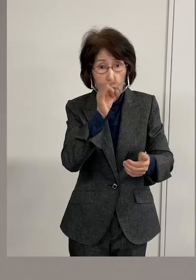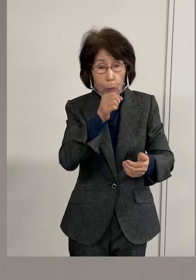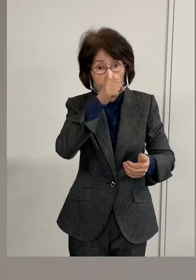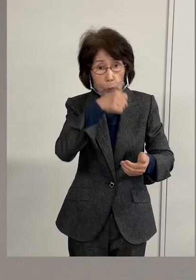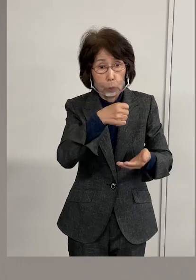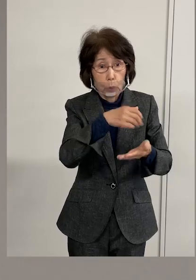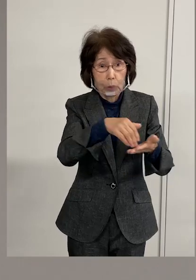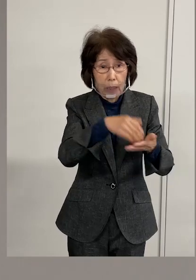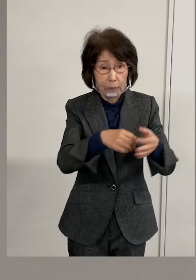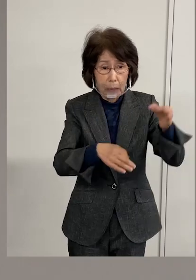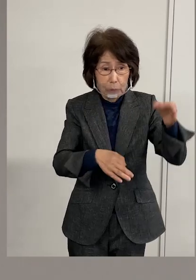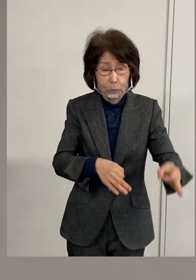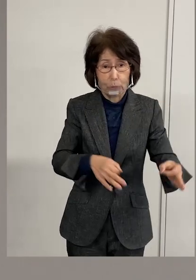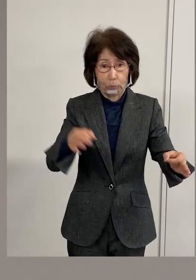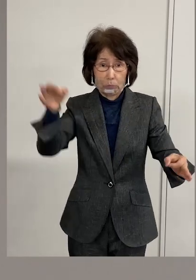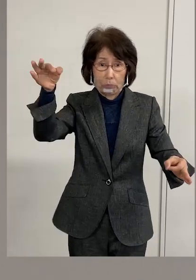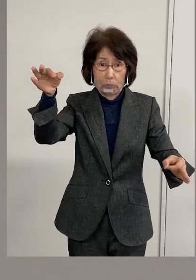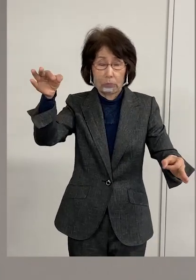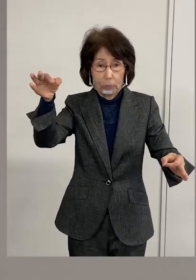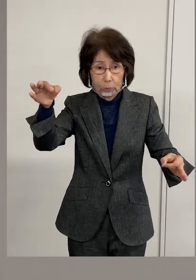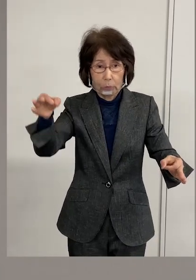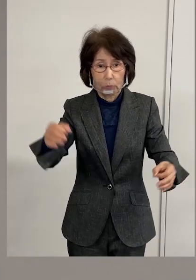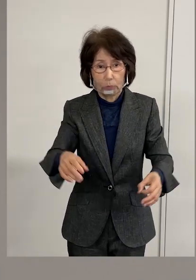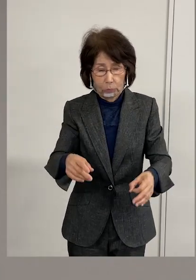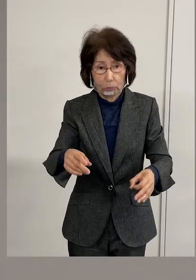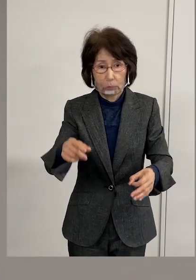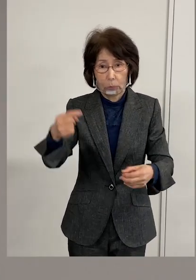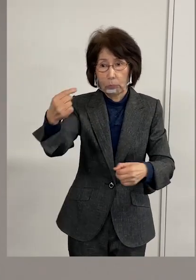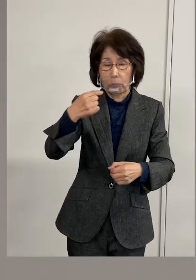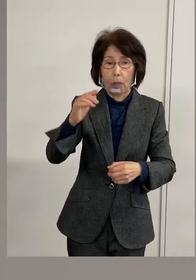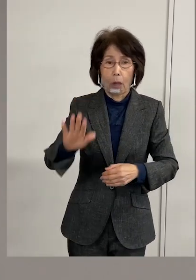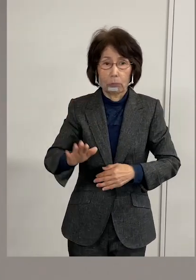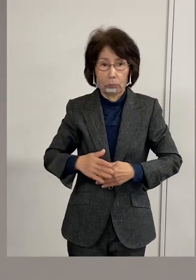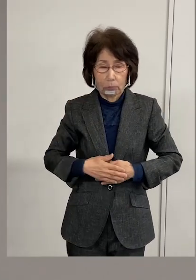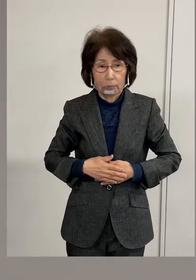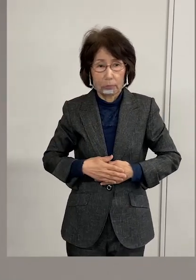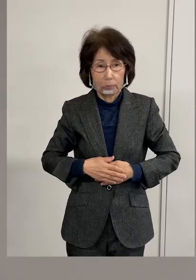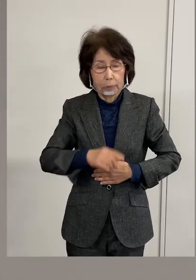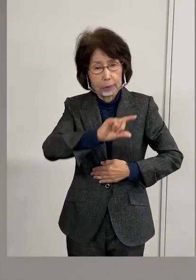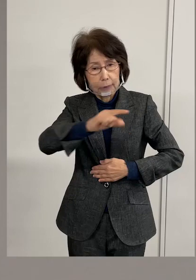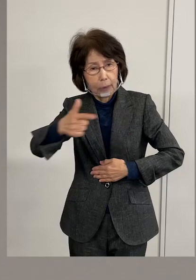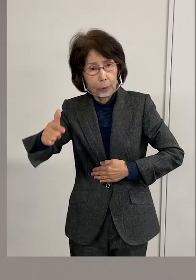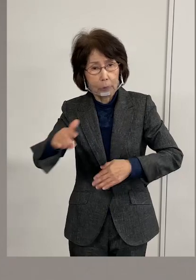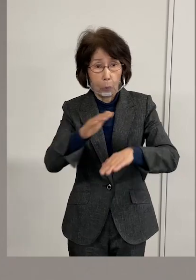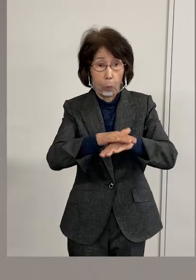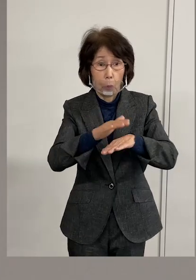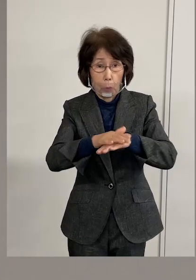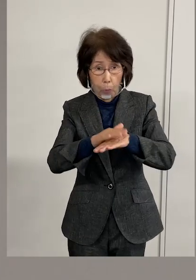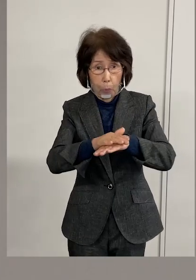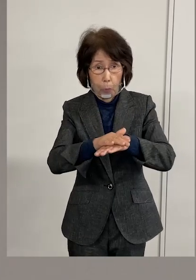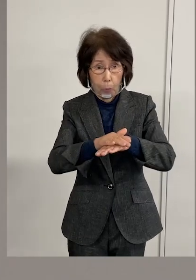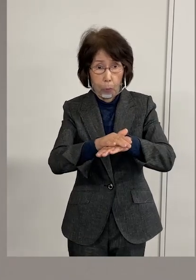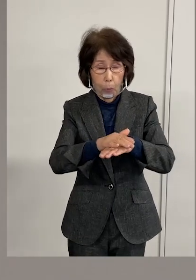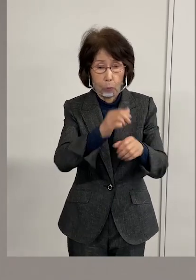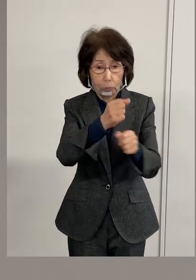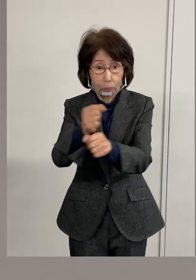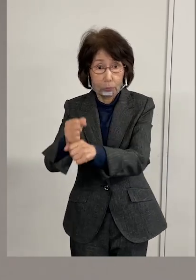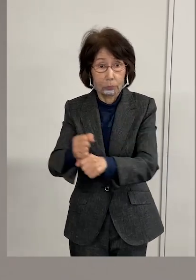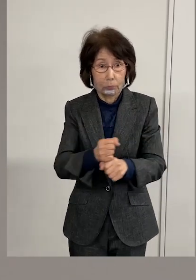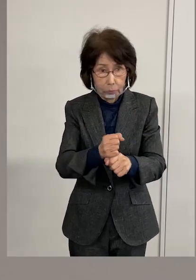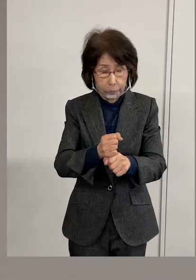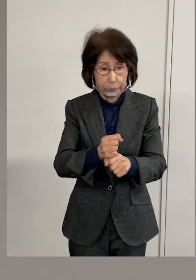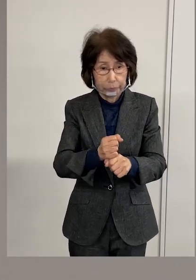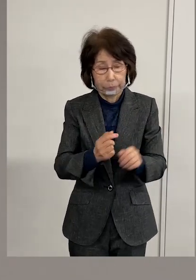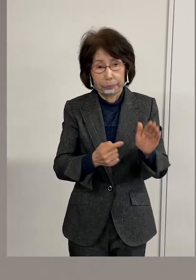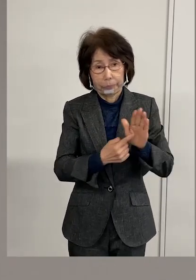のが、非常に今指摘をされておりますので、様々な手立てがですね、講じられようとしているところ